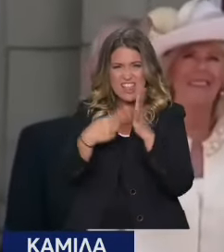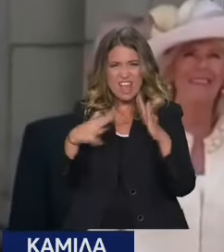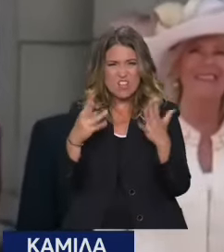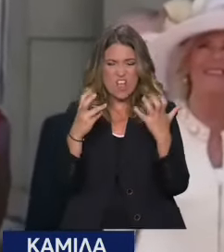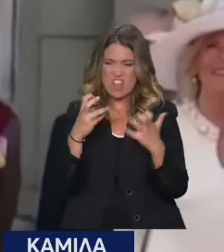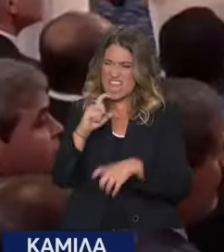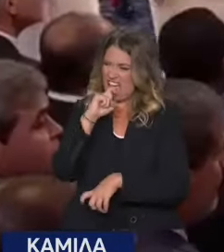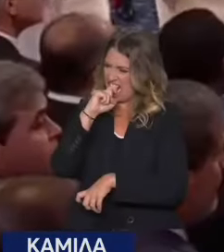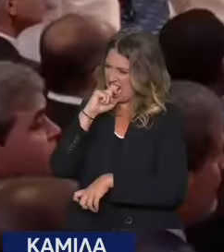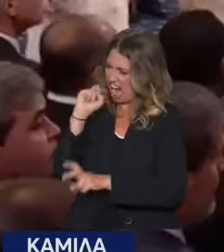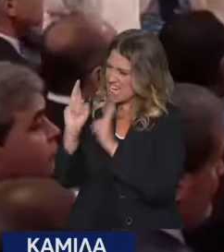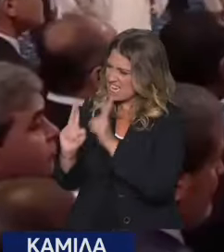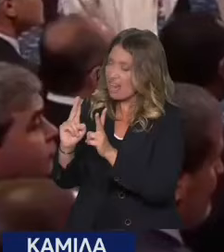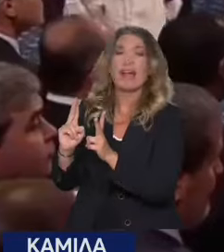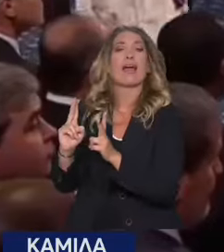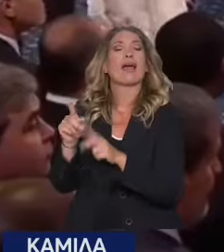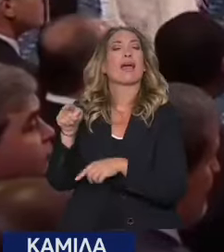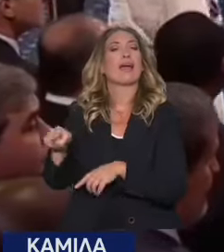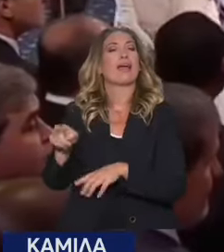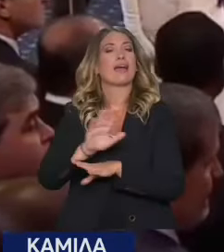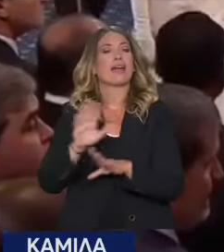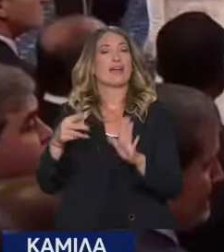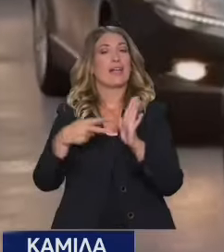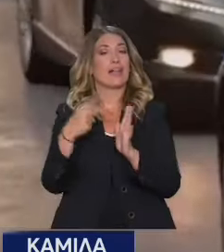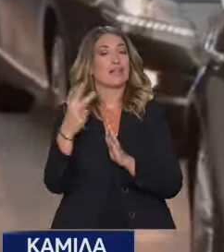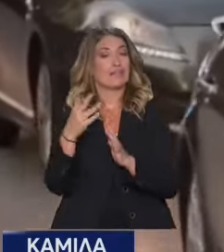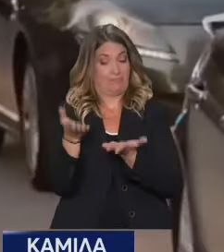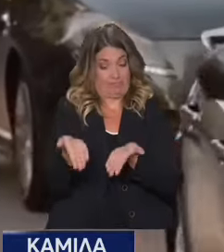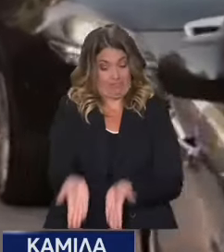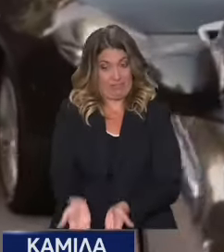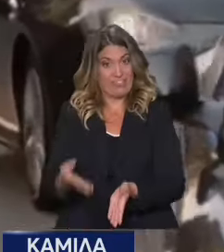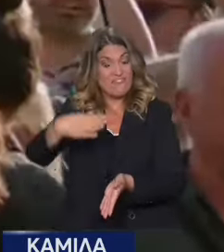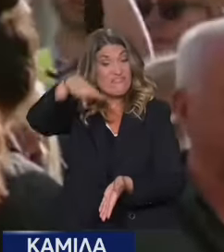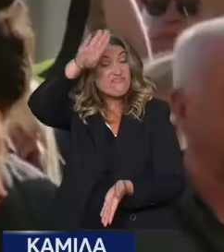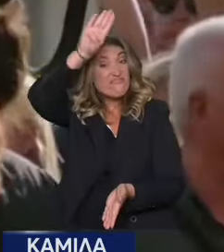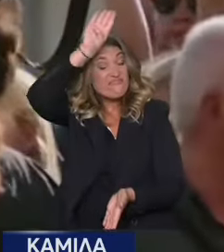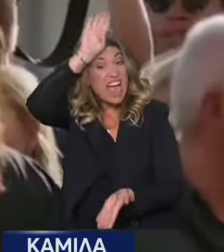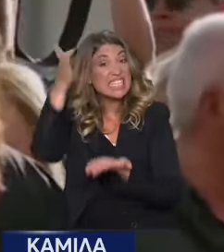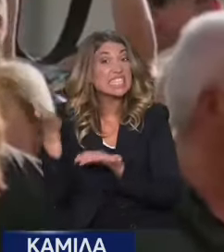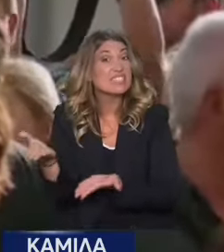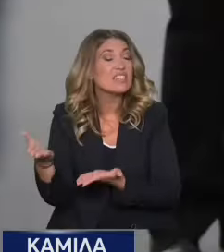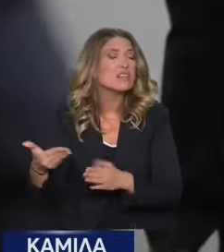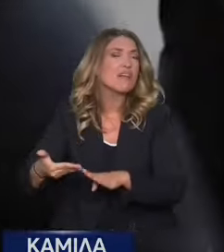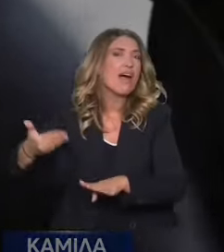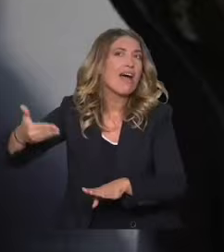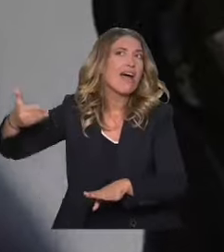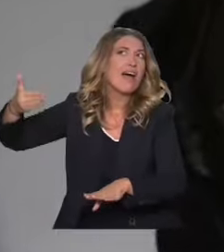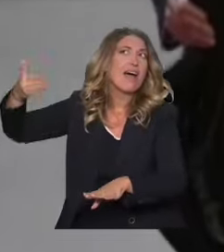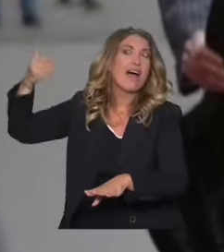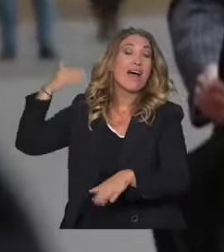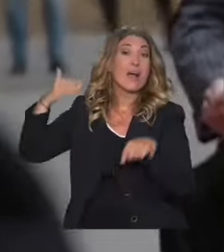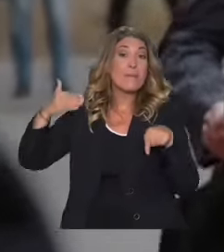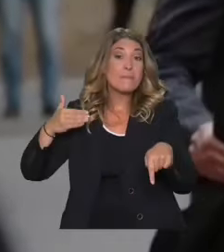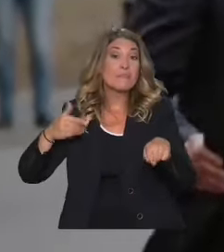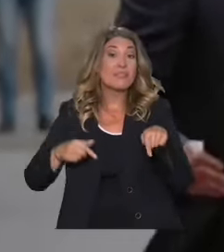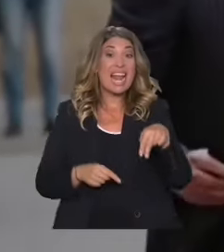στεφθεί τελικά εν έτη 2022 βασιλική σύζυγος, έχοντας διανύσει μια τεράστια πορεία από τότε που η πριγκίπισσα Νταϊάννα